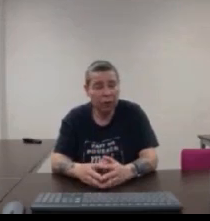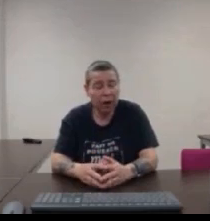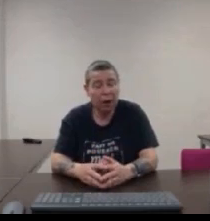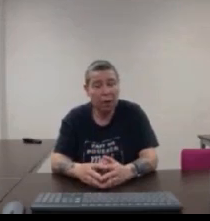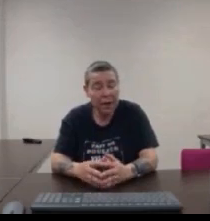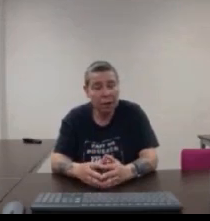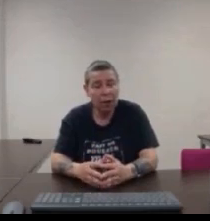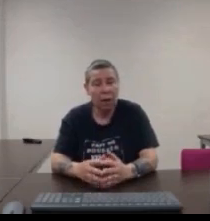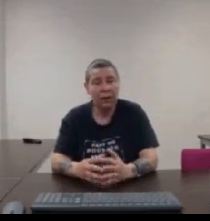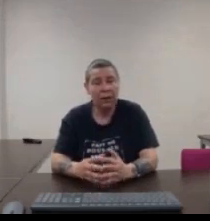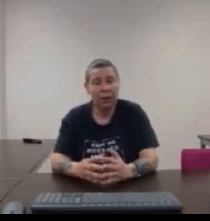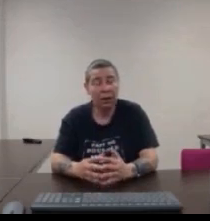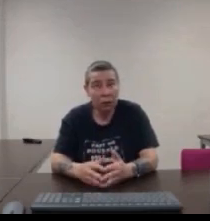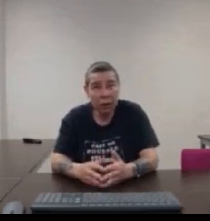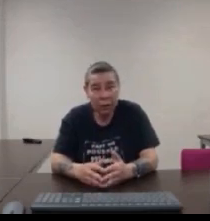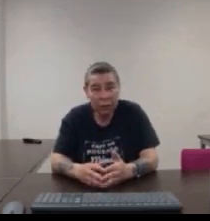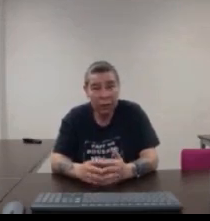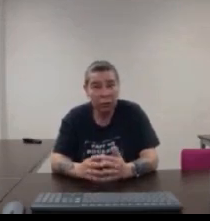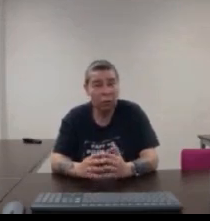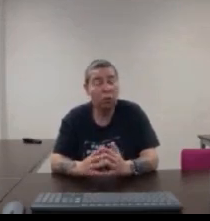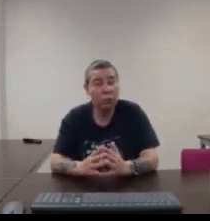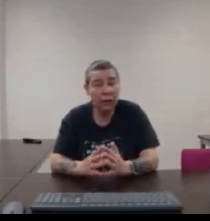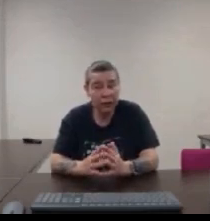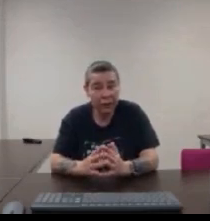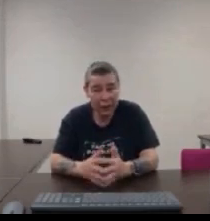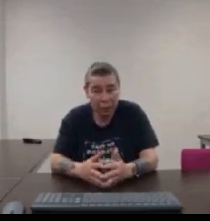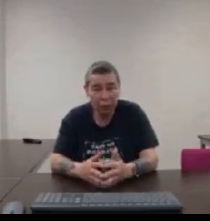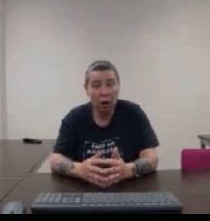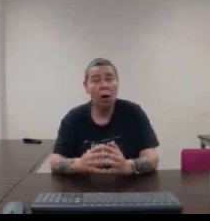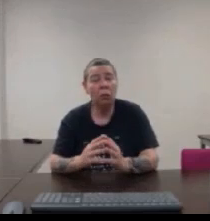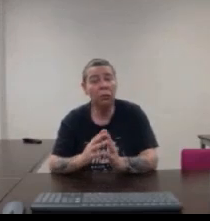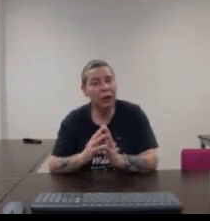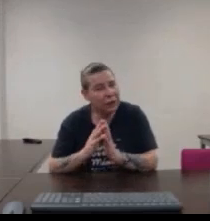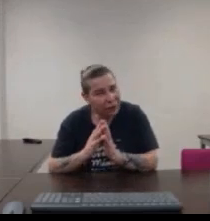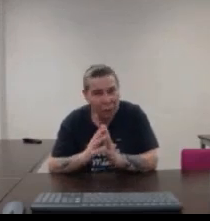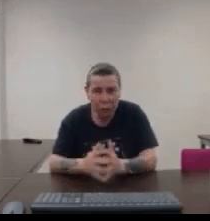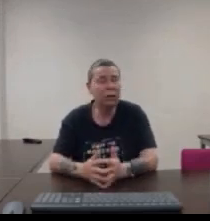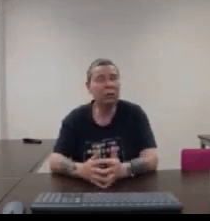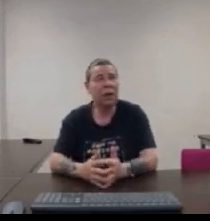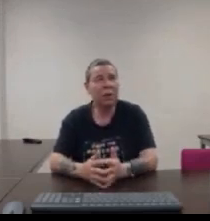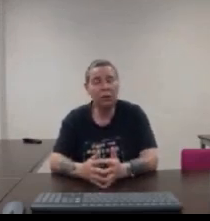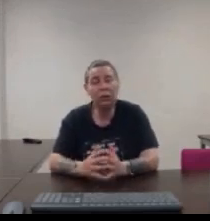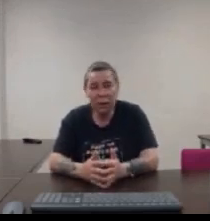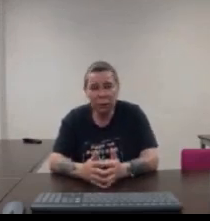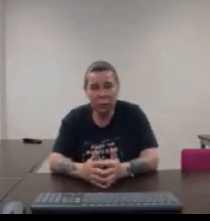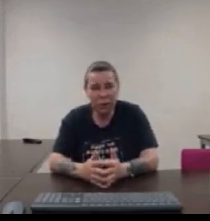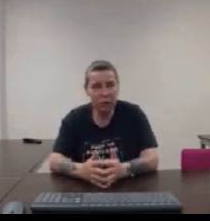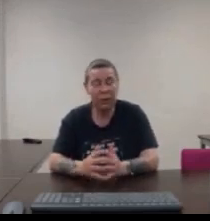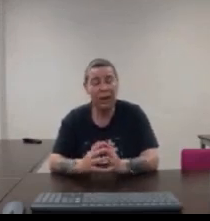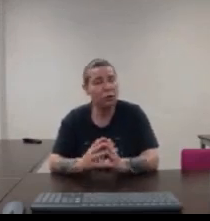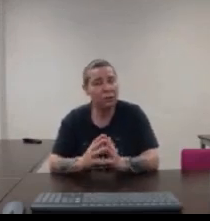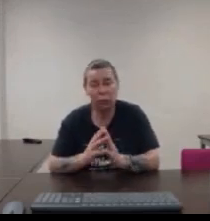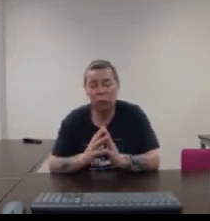allez recevoir un mail avec un questionnaire de satisfaction. On vous invite à y répondre. On vous invite à vraiment dire la manière dont vous avez